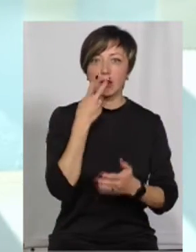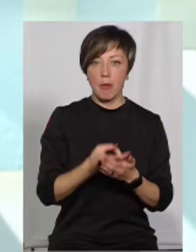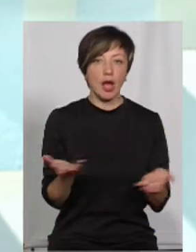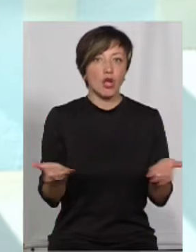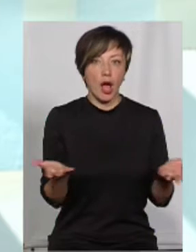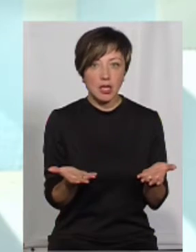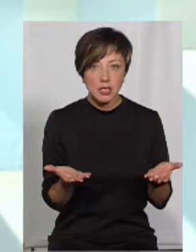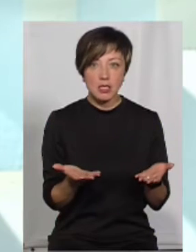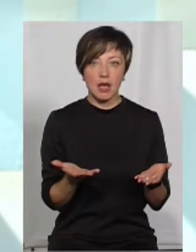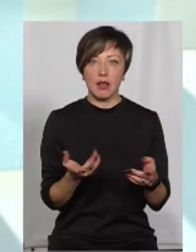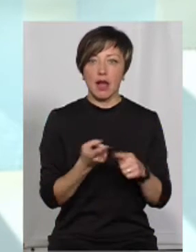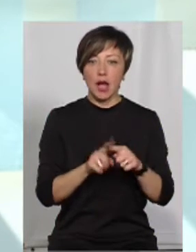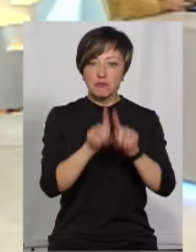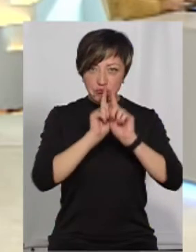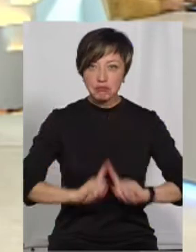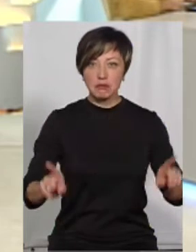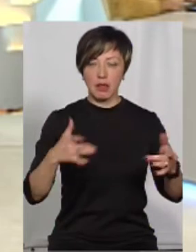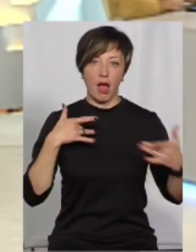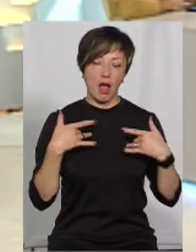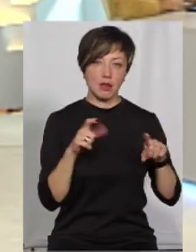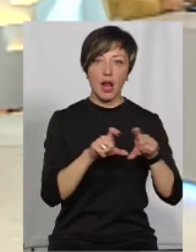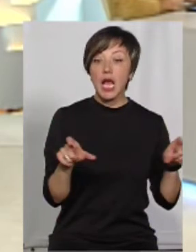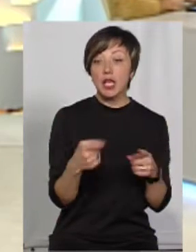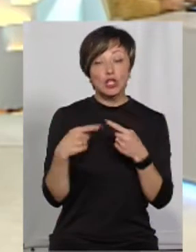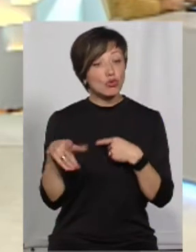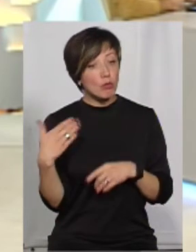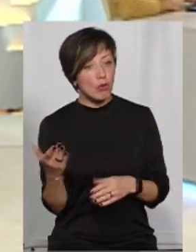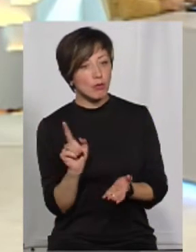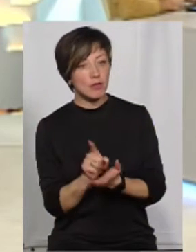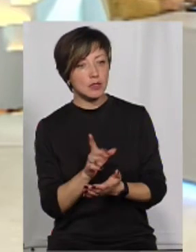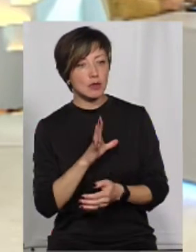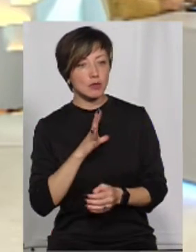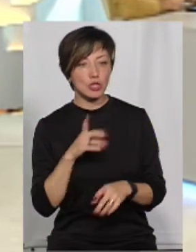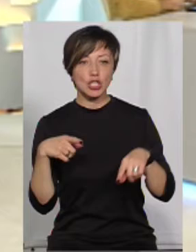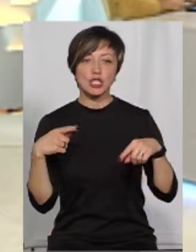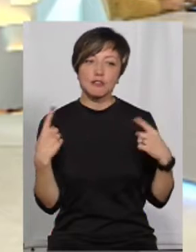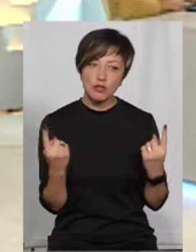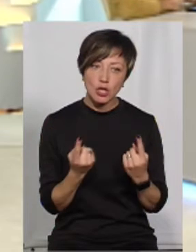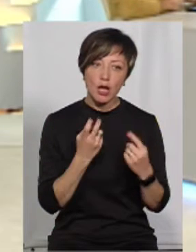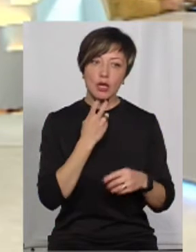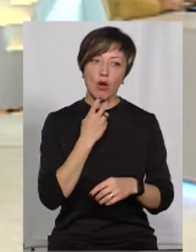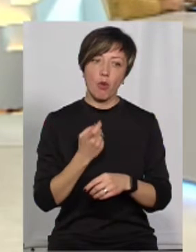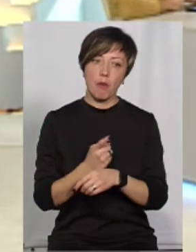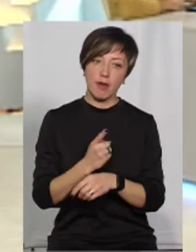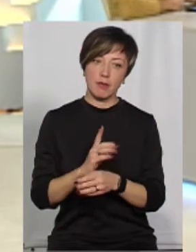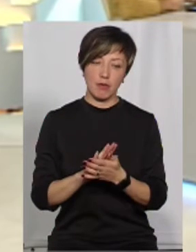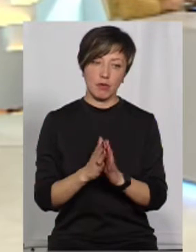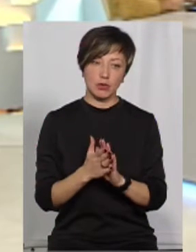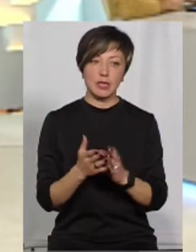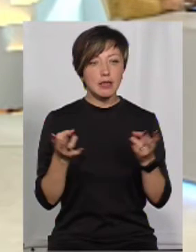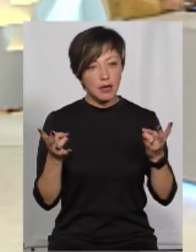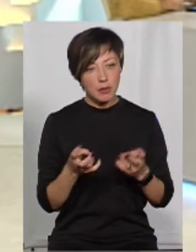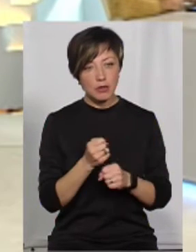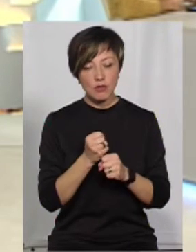бачать якийсь андеграундний театр. З одного боку. З іншого боку, там повинна бути звичайна комедія положень. Тобто,